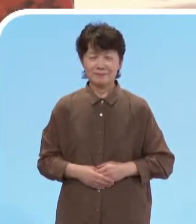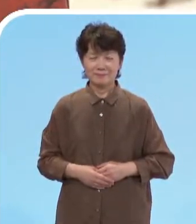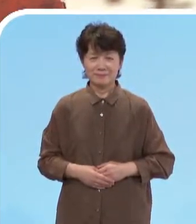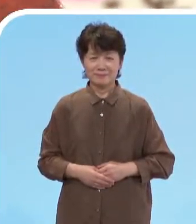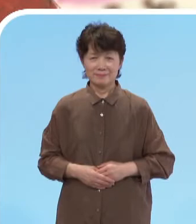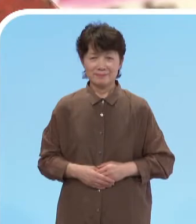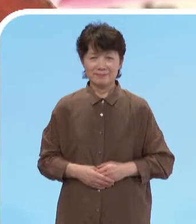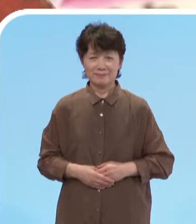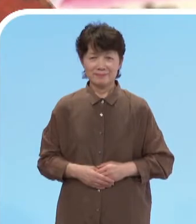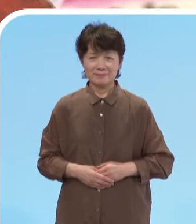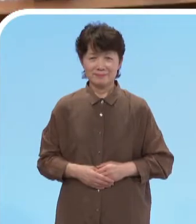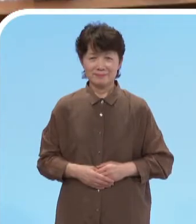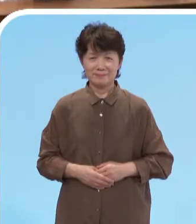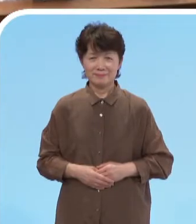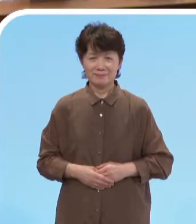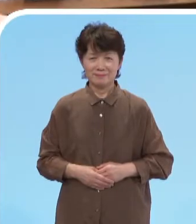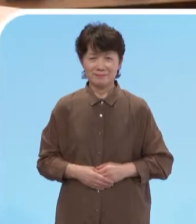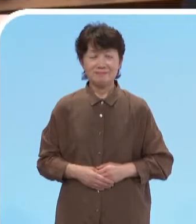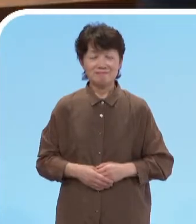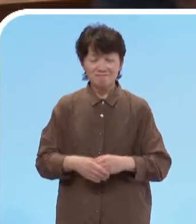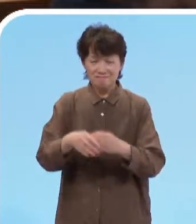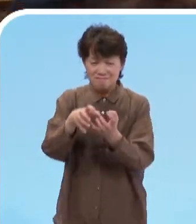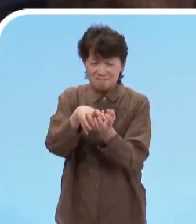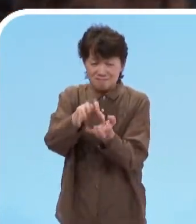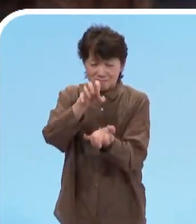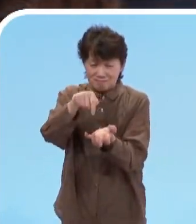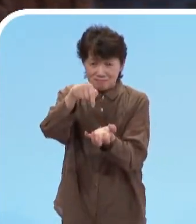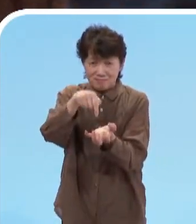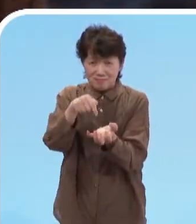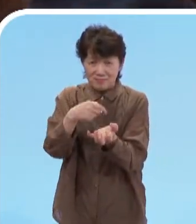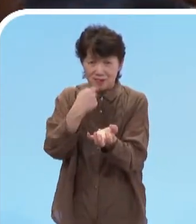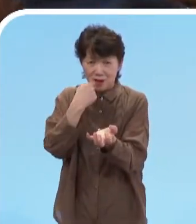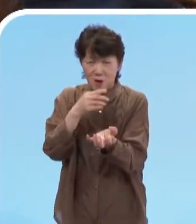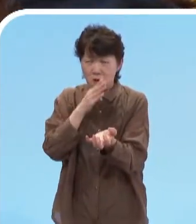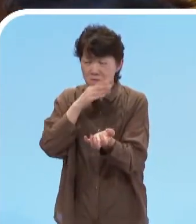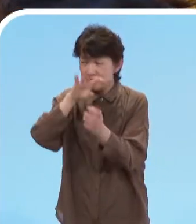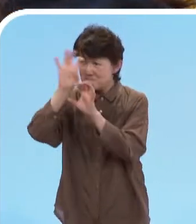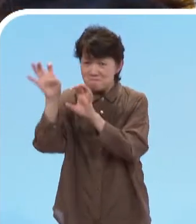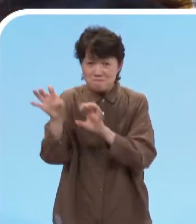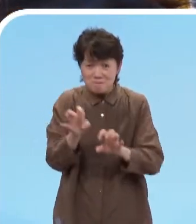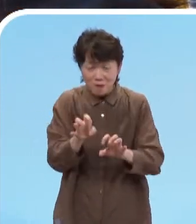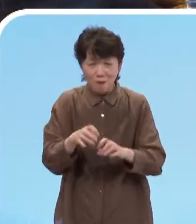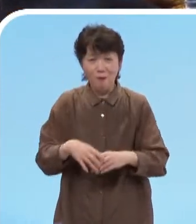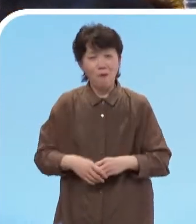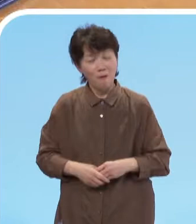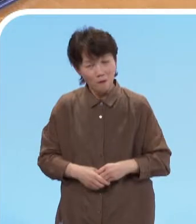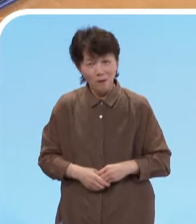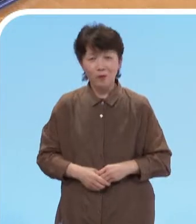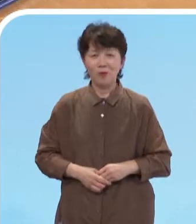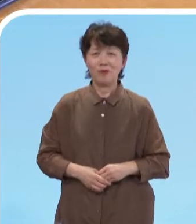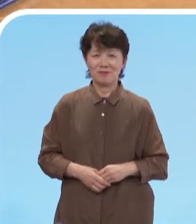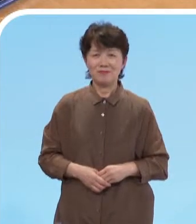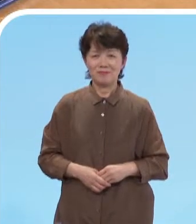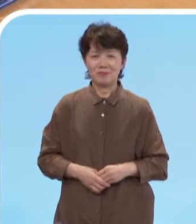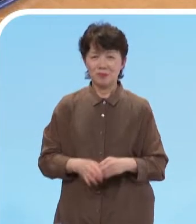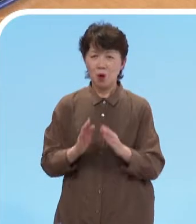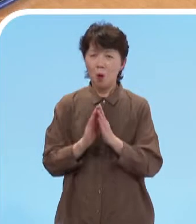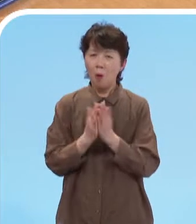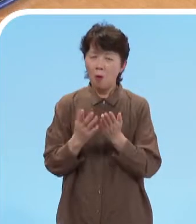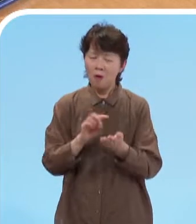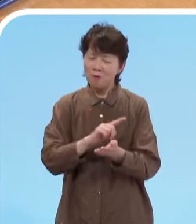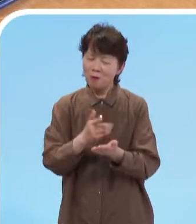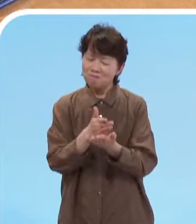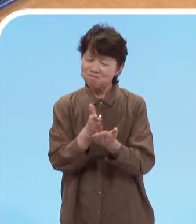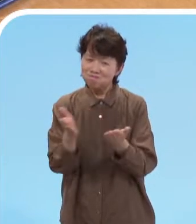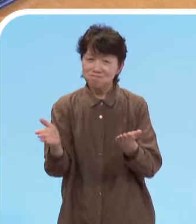これすごい。だって口の中すっごいリアルですよ。こんな風になんか本って